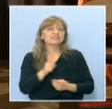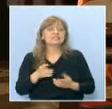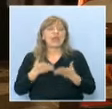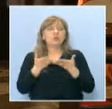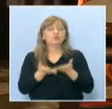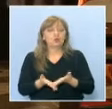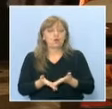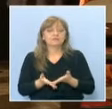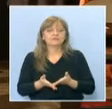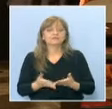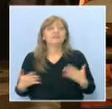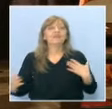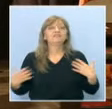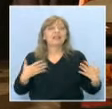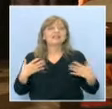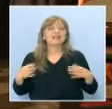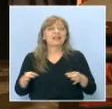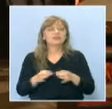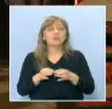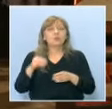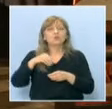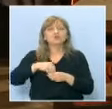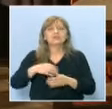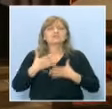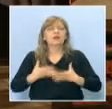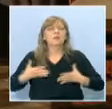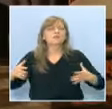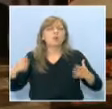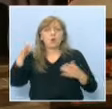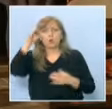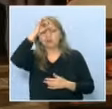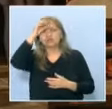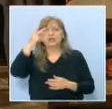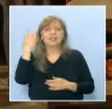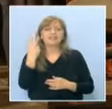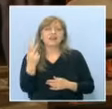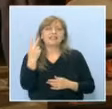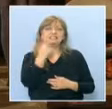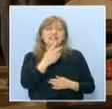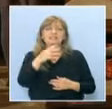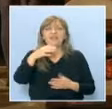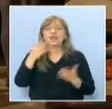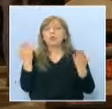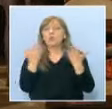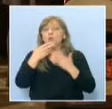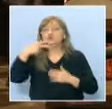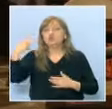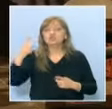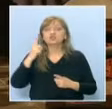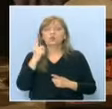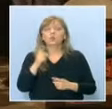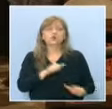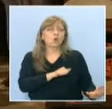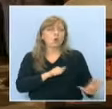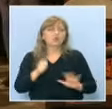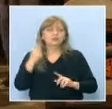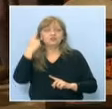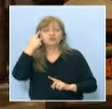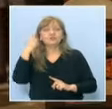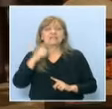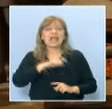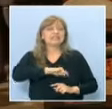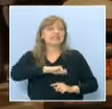В театралния фестивал участваха стотици ученици от 22 училища в цялата страна, които отлично знаят испански език.